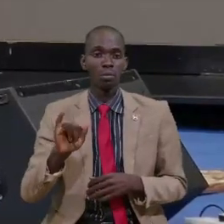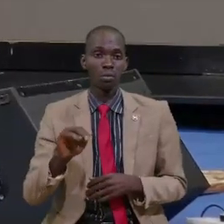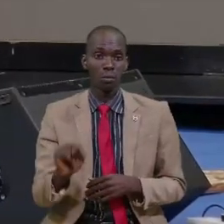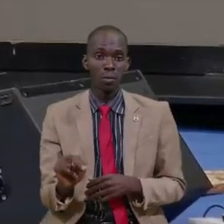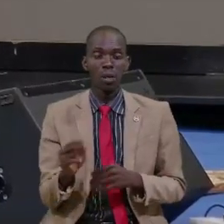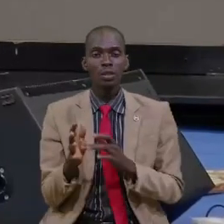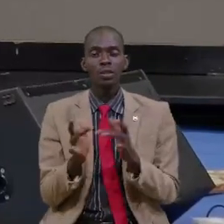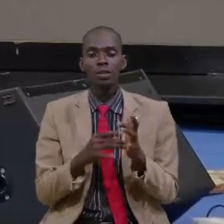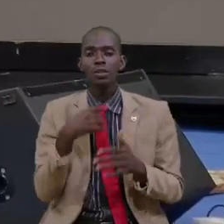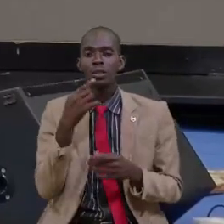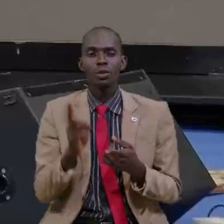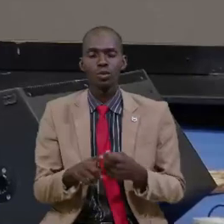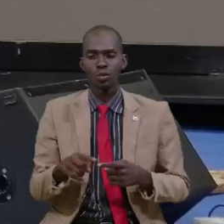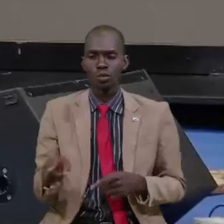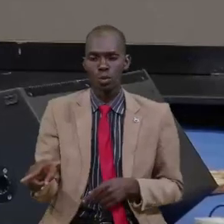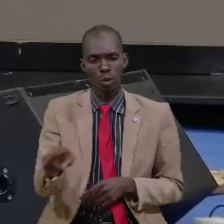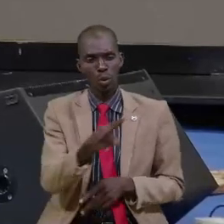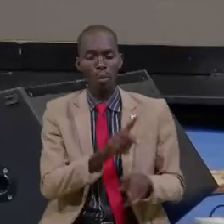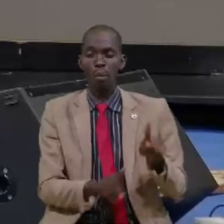Jésus leur dit,